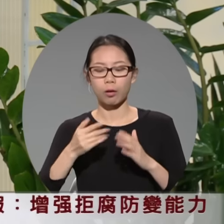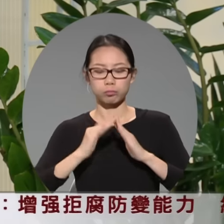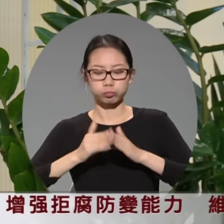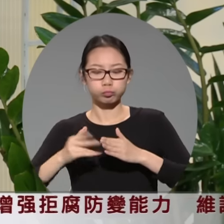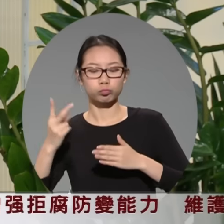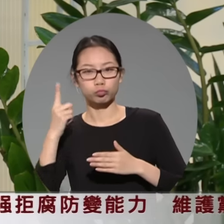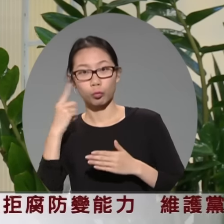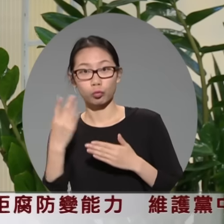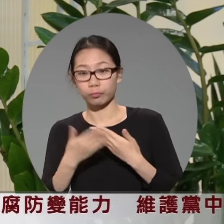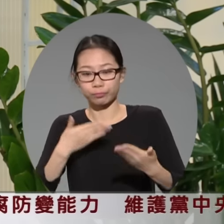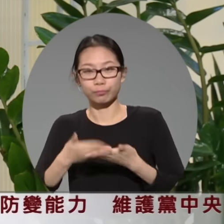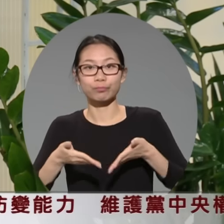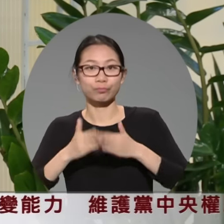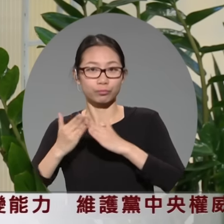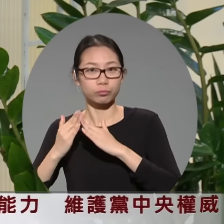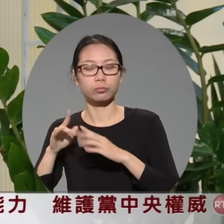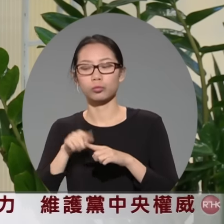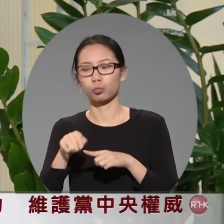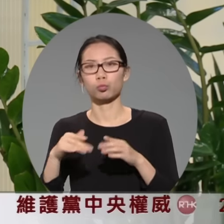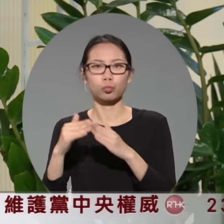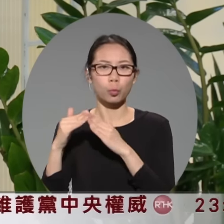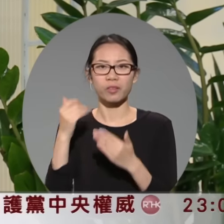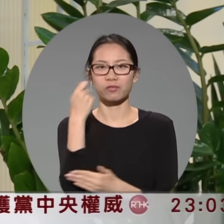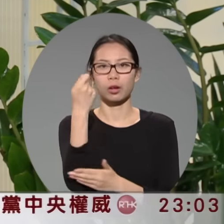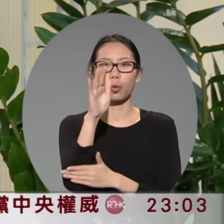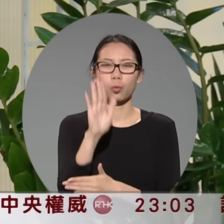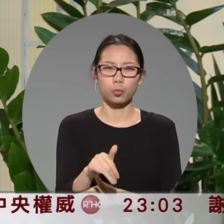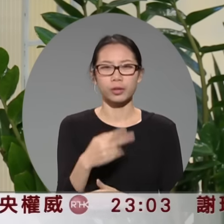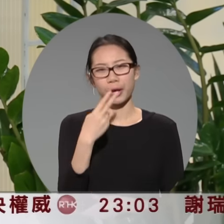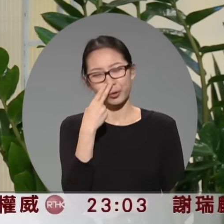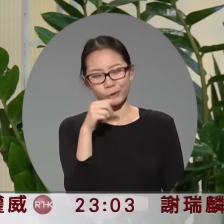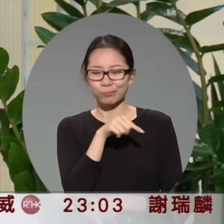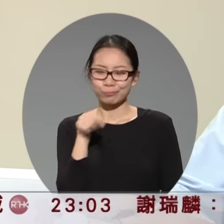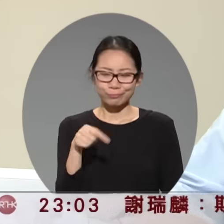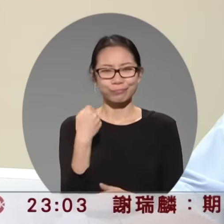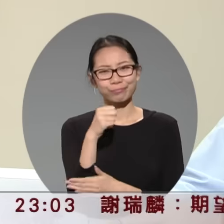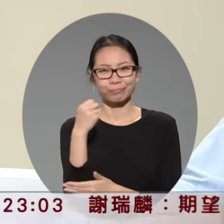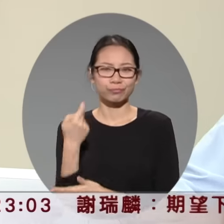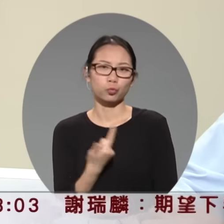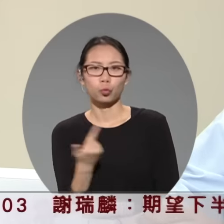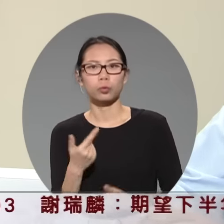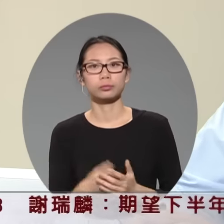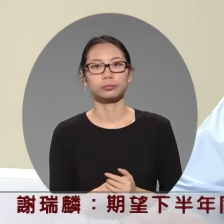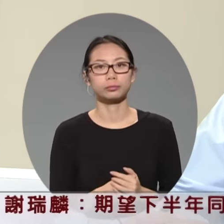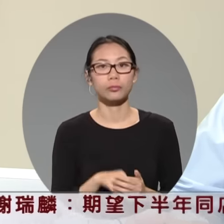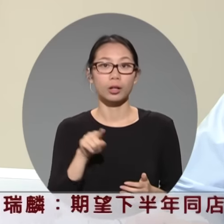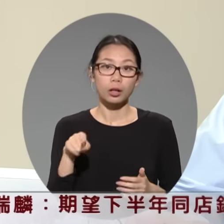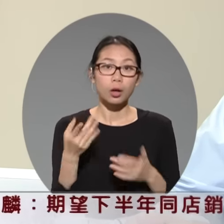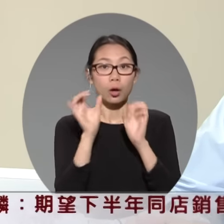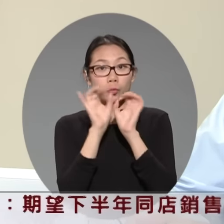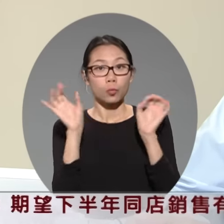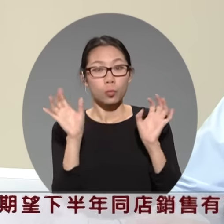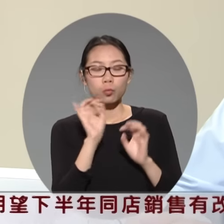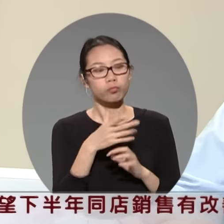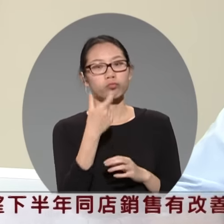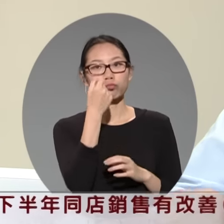到當區居民的反對，預期這兩項的發展遇上的阻力都會不少。 另一方面，其實報告也有提及要發